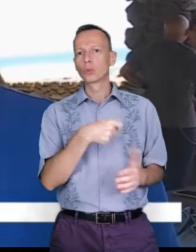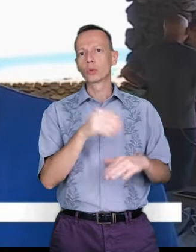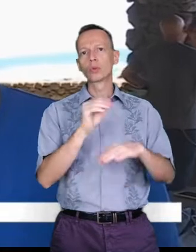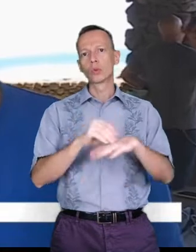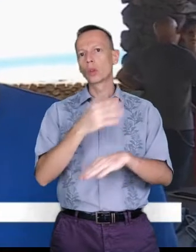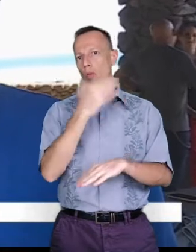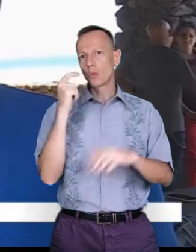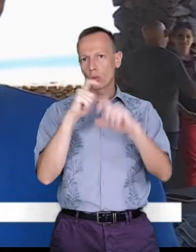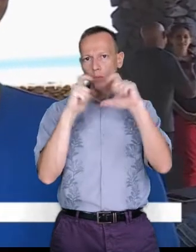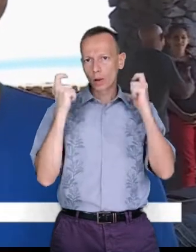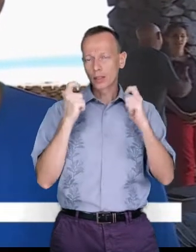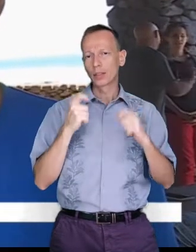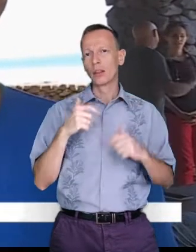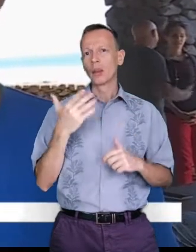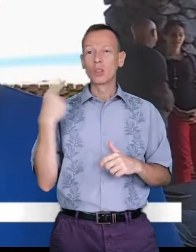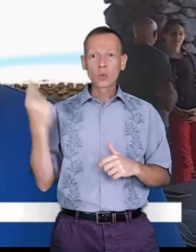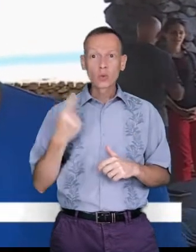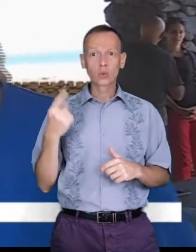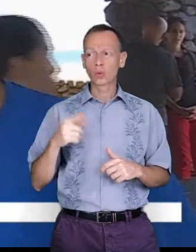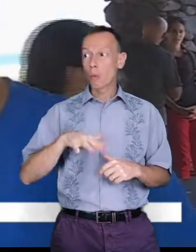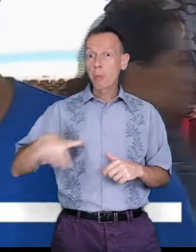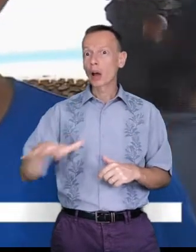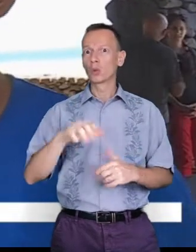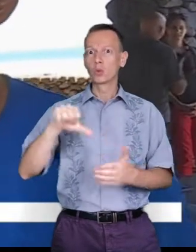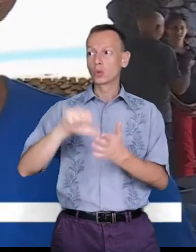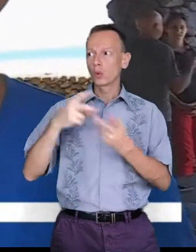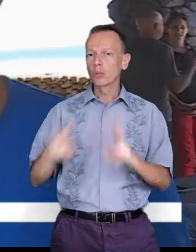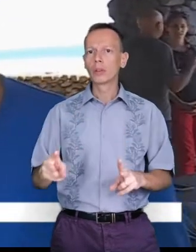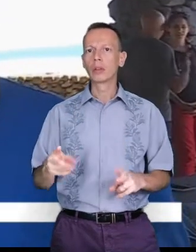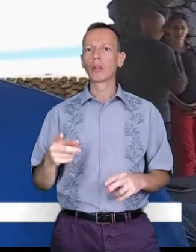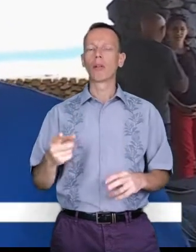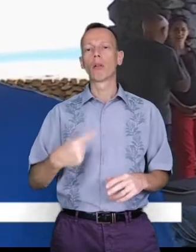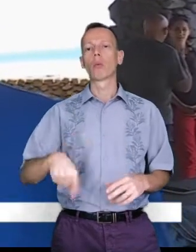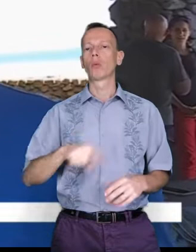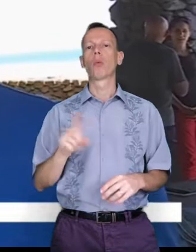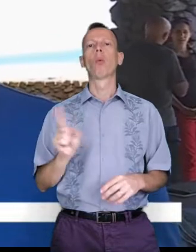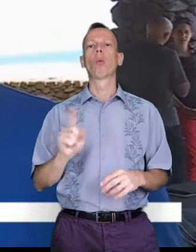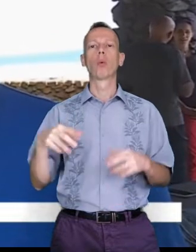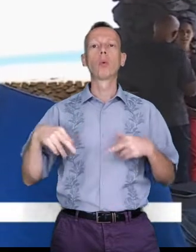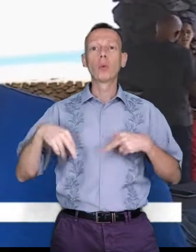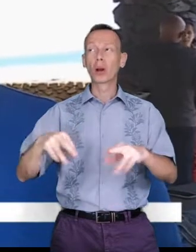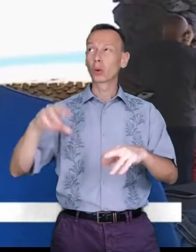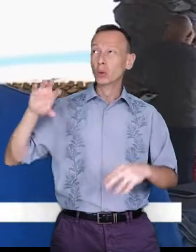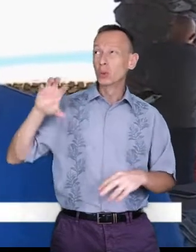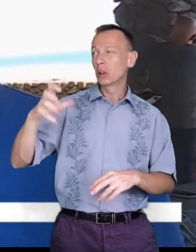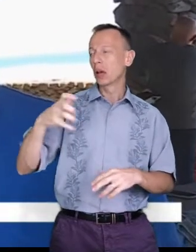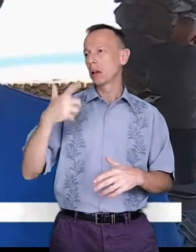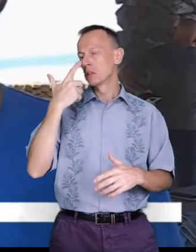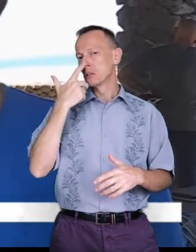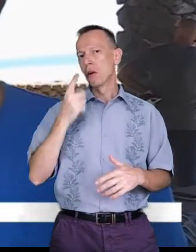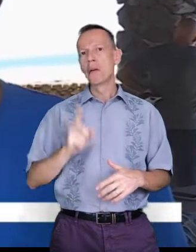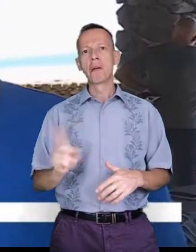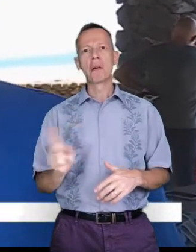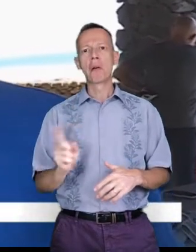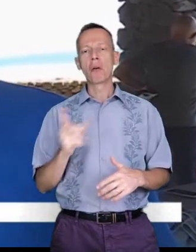le masque. Maintenant, de là à pousser cette obligation partout, tout le temps, à tout le monde, au centre-ville par exemple, dans les rues en plein